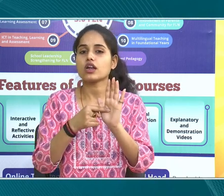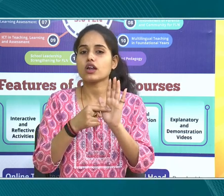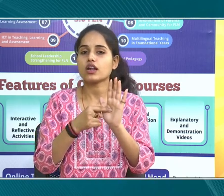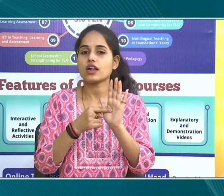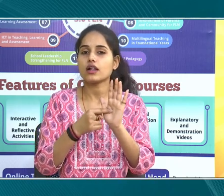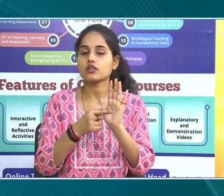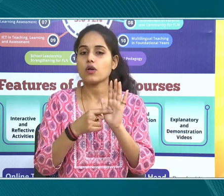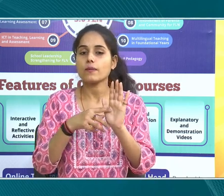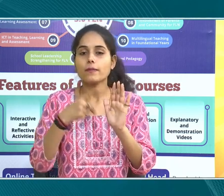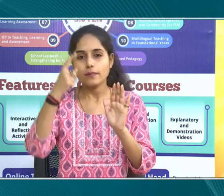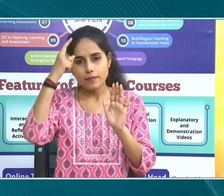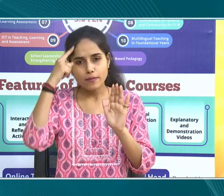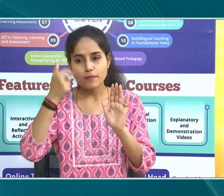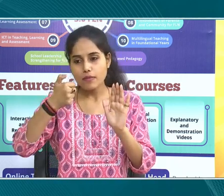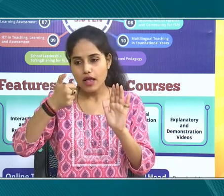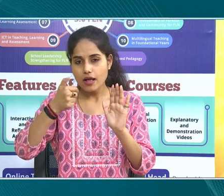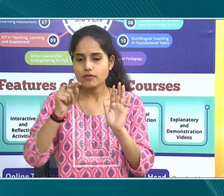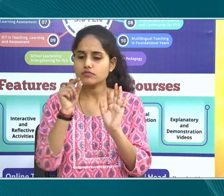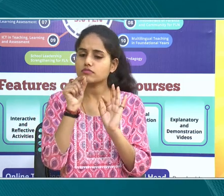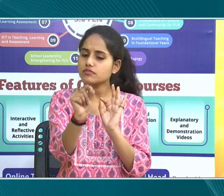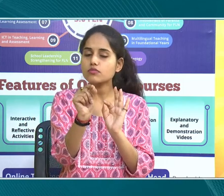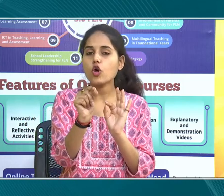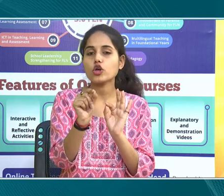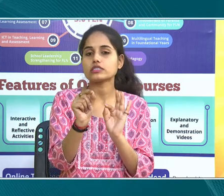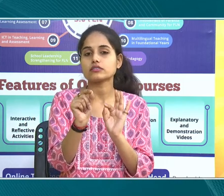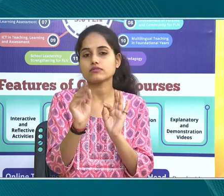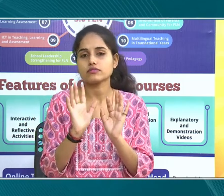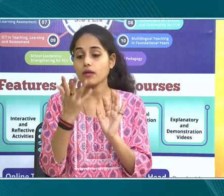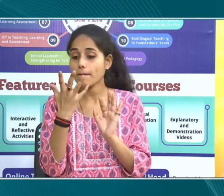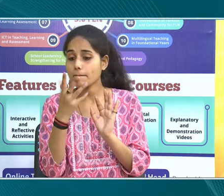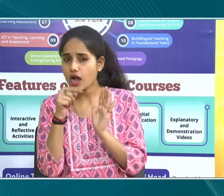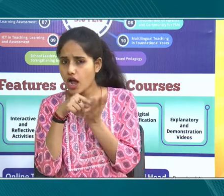कालापन और एक बिंदी बना दीजिए